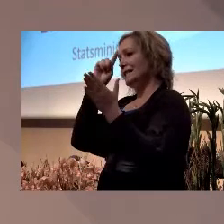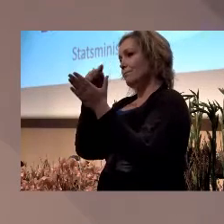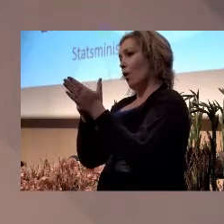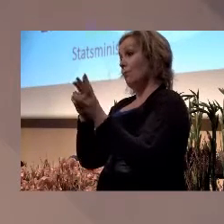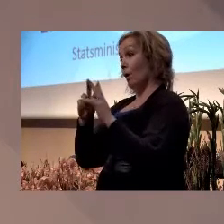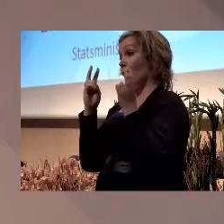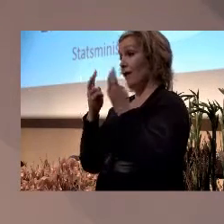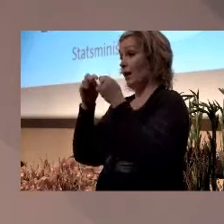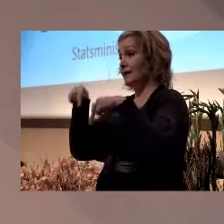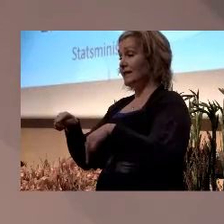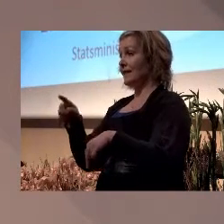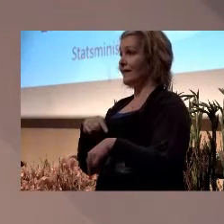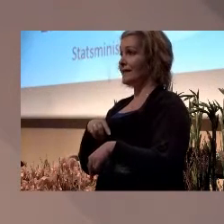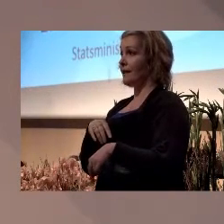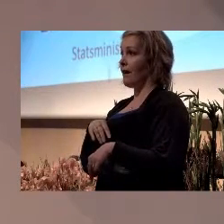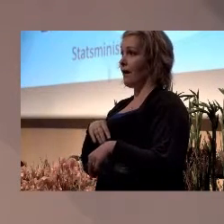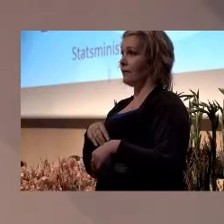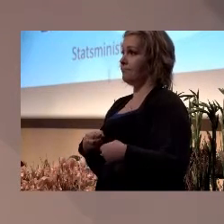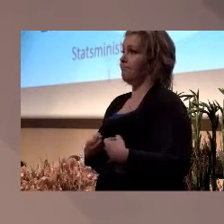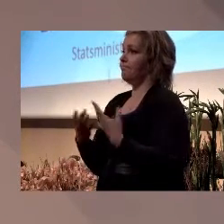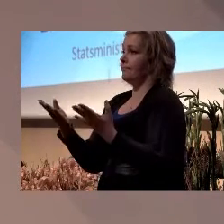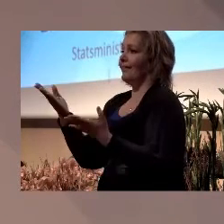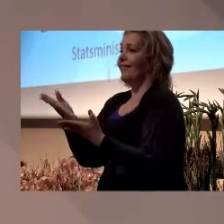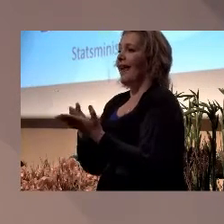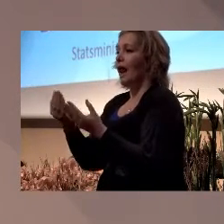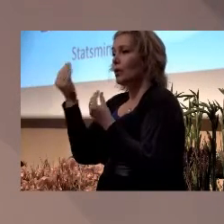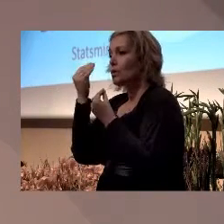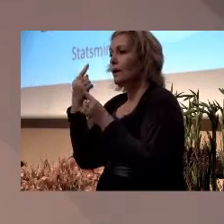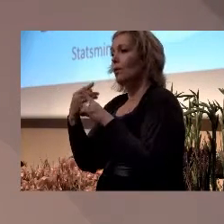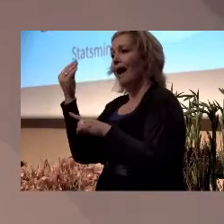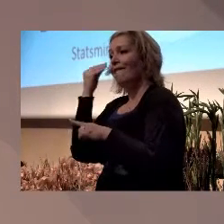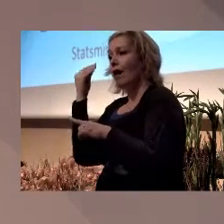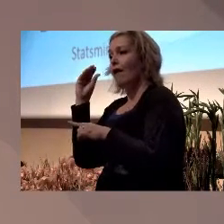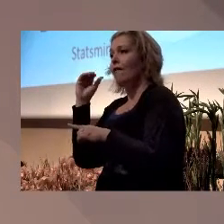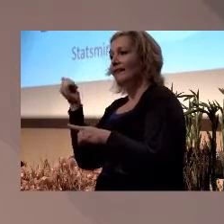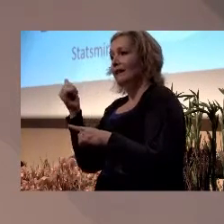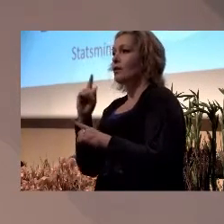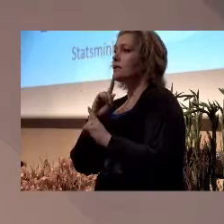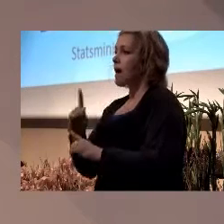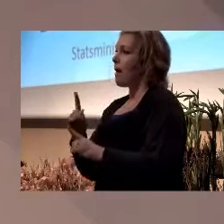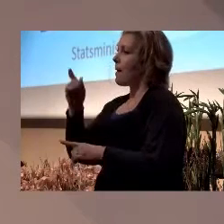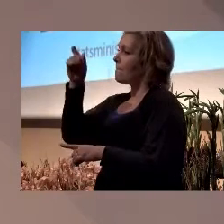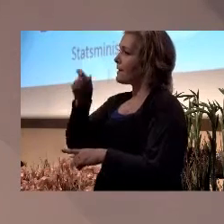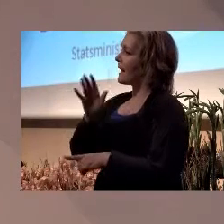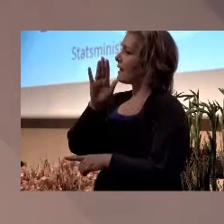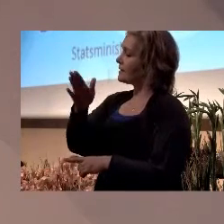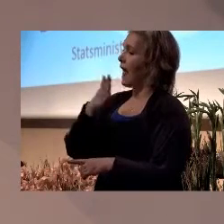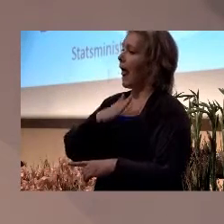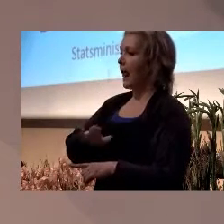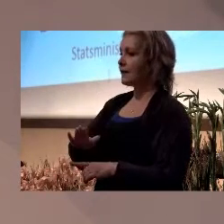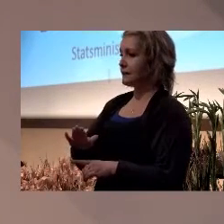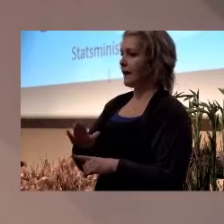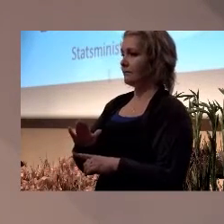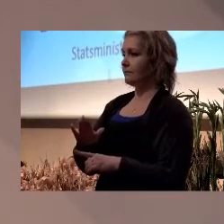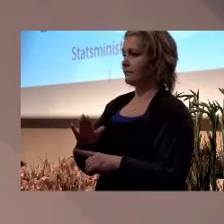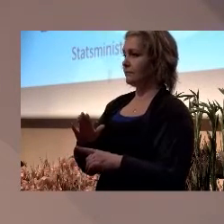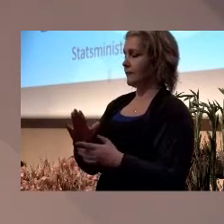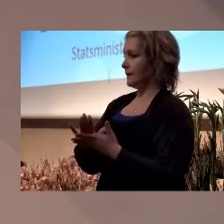denne konferansen. Vi skal lytte, lære, dele kunnskap og erfaringer, nettopp for å skape pasientenes